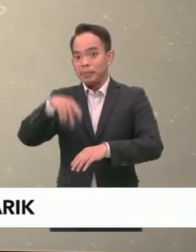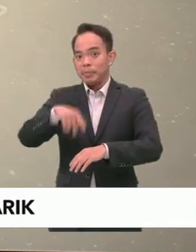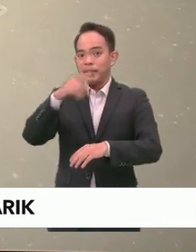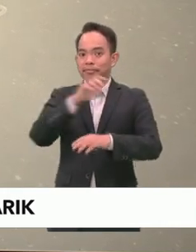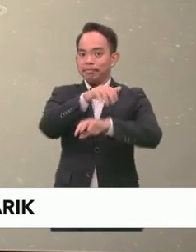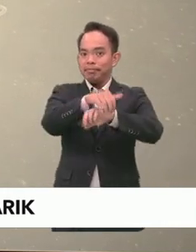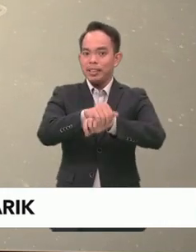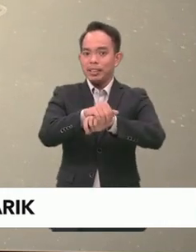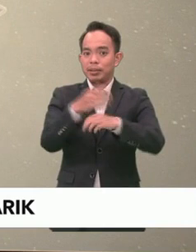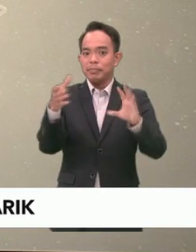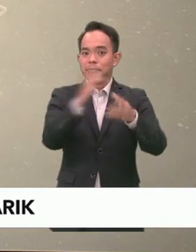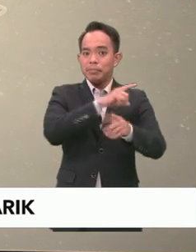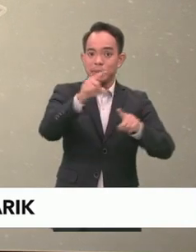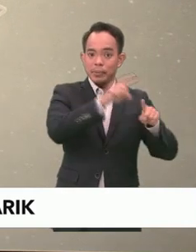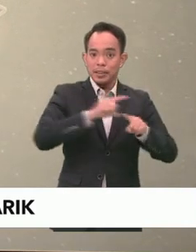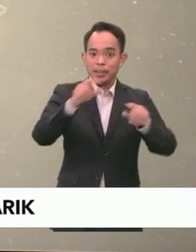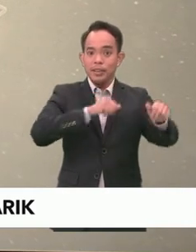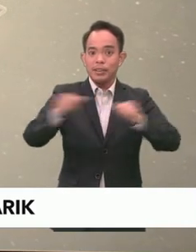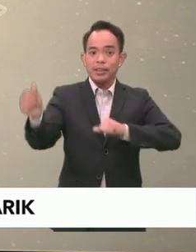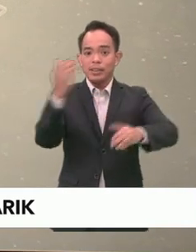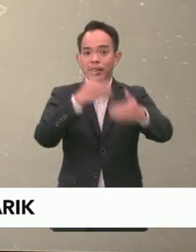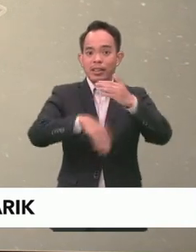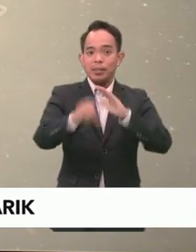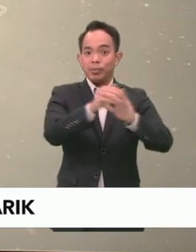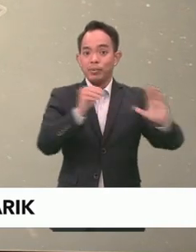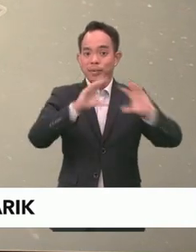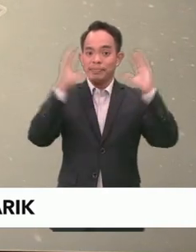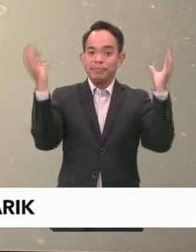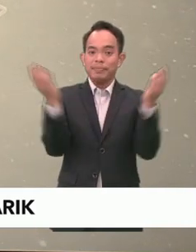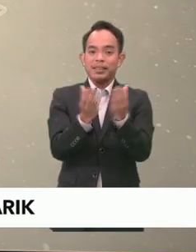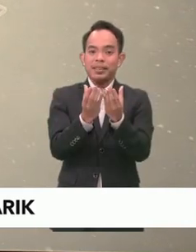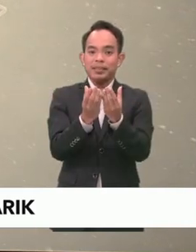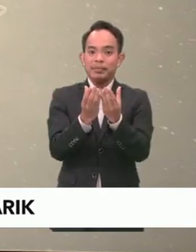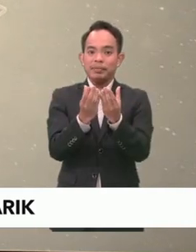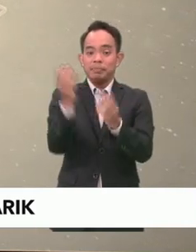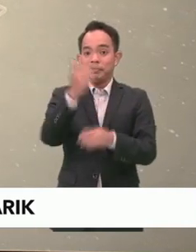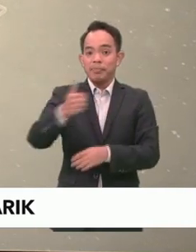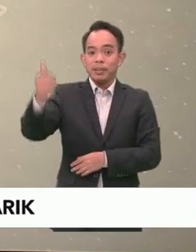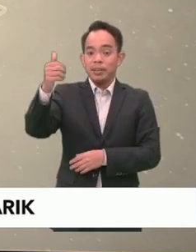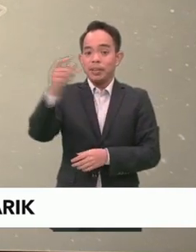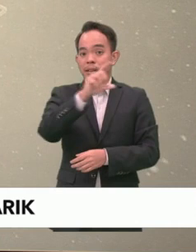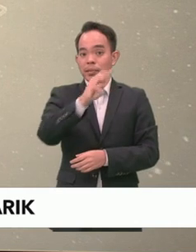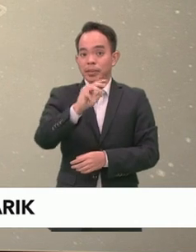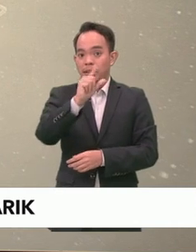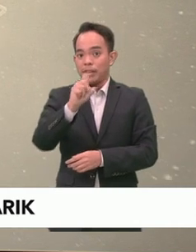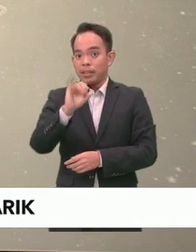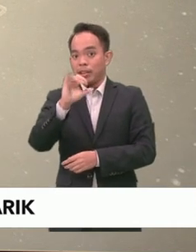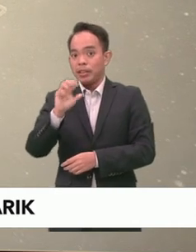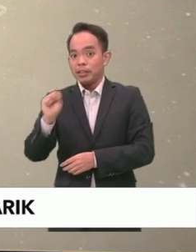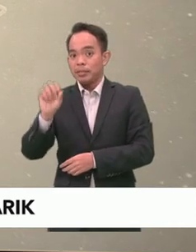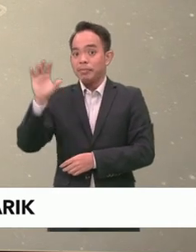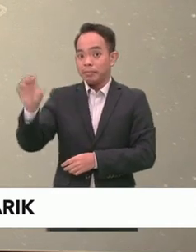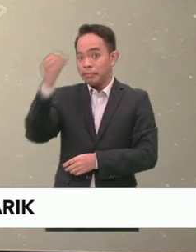Fest dengan pelbagai aktiviti di dalam dan juga luar kelas. Ketua Hal Ehwal Korporat Maxis, Mariam Bevi Baca